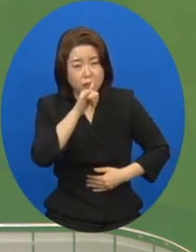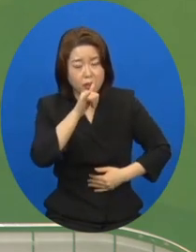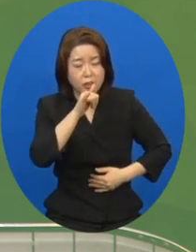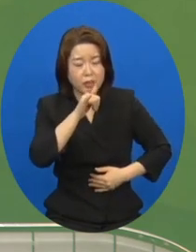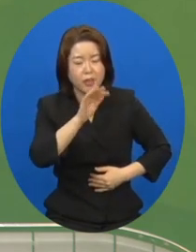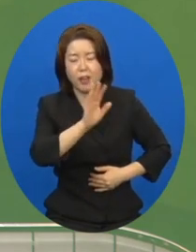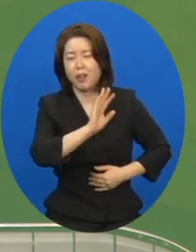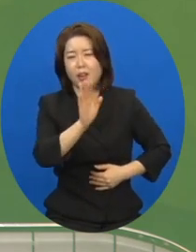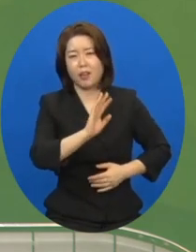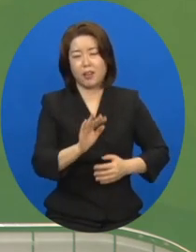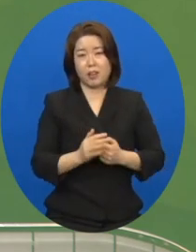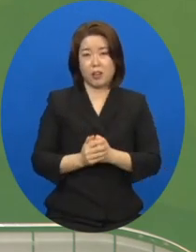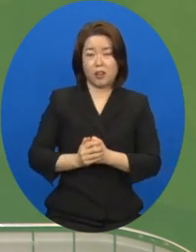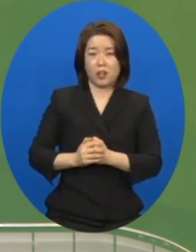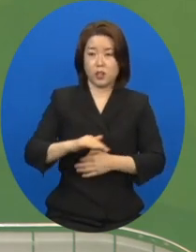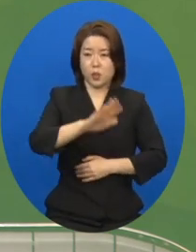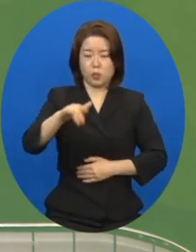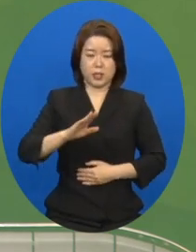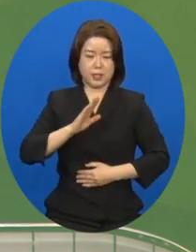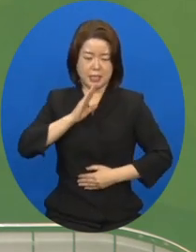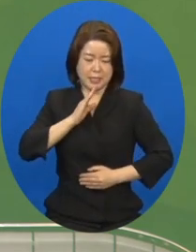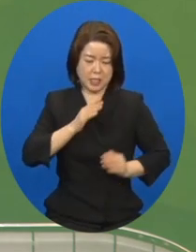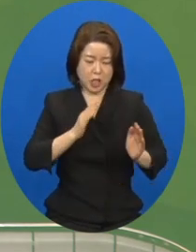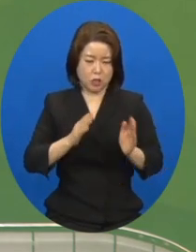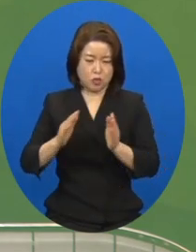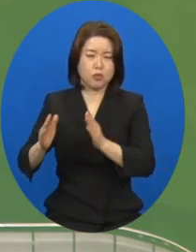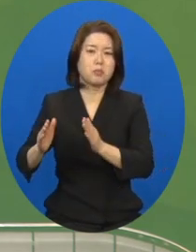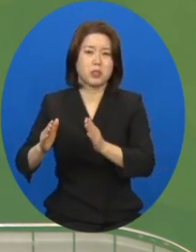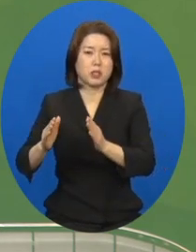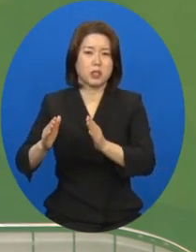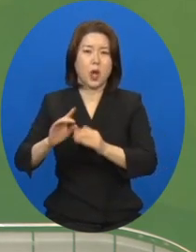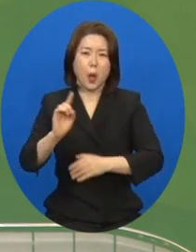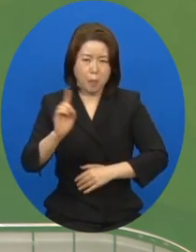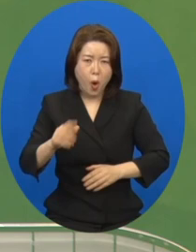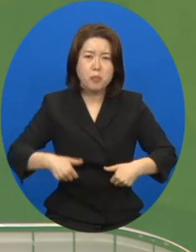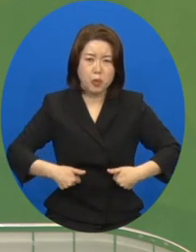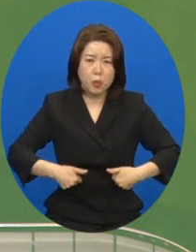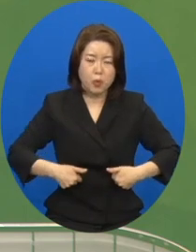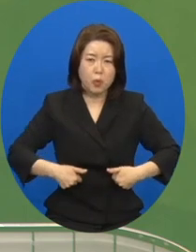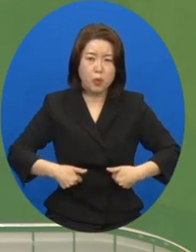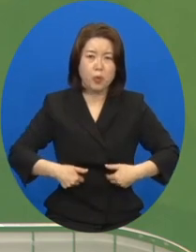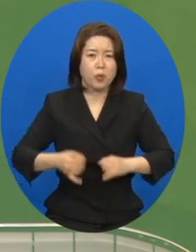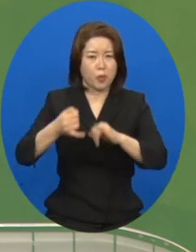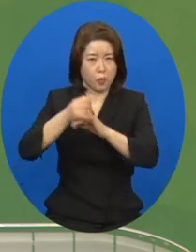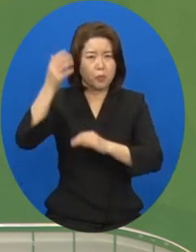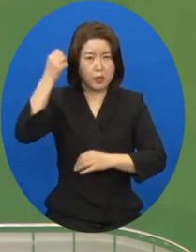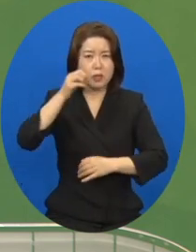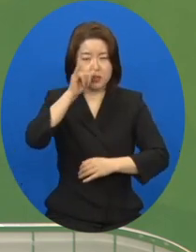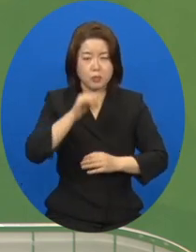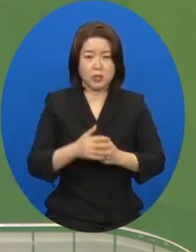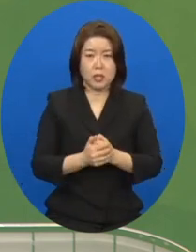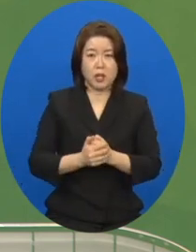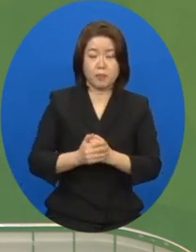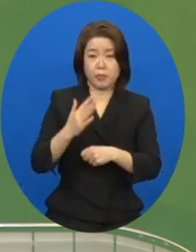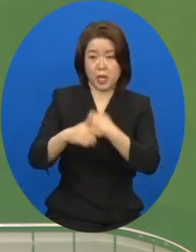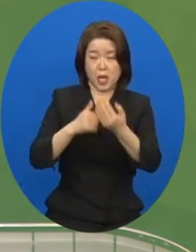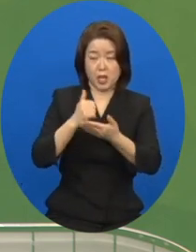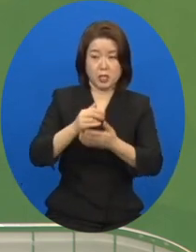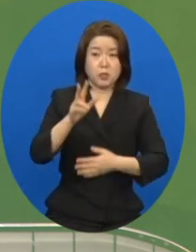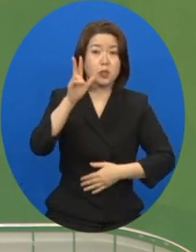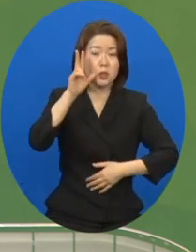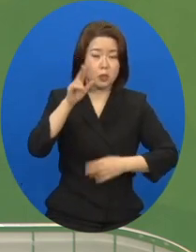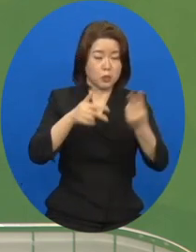우리가 진짜 준비해야 될 것이 있다는 거예요. 하나님은 오늘 여호수아 2장을